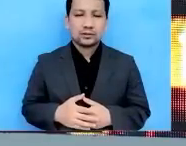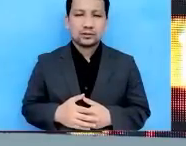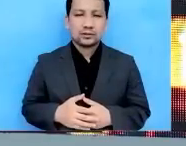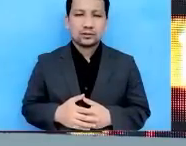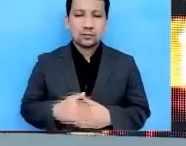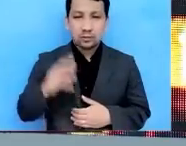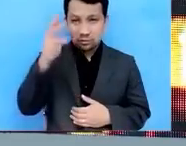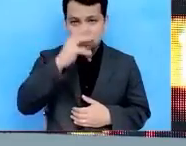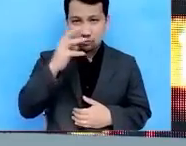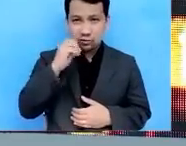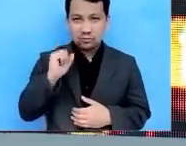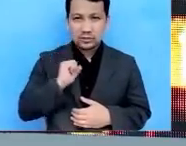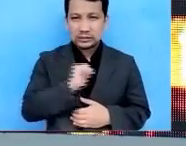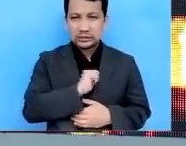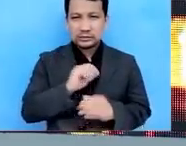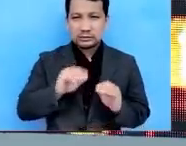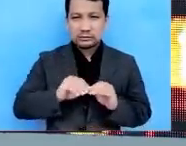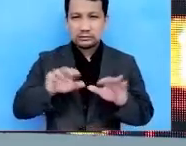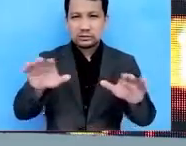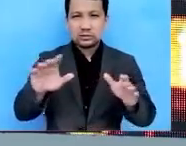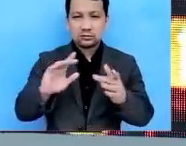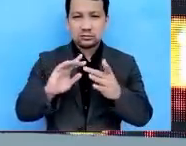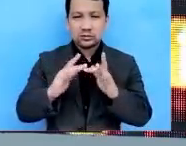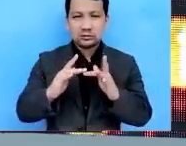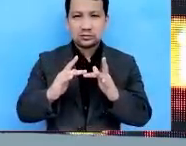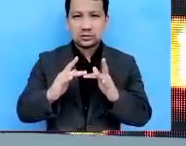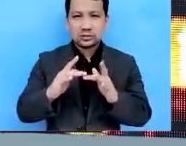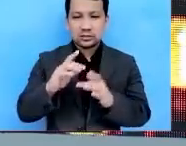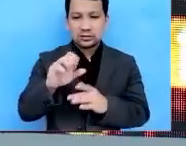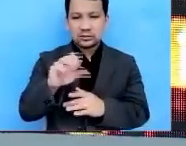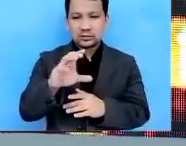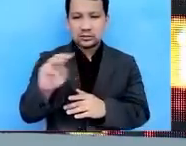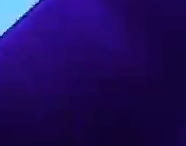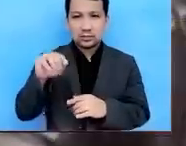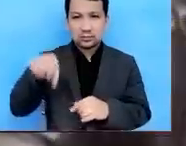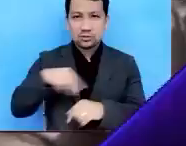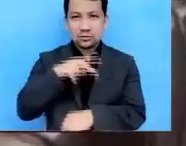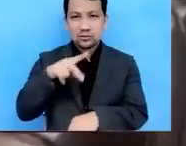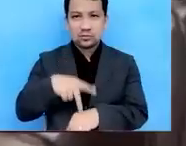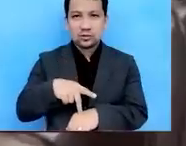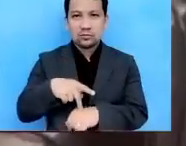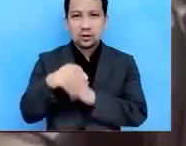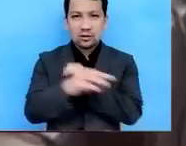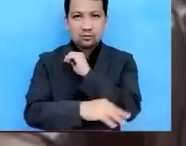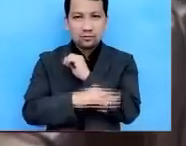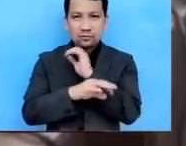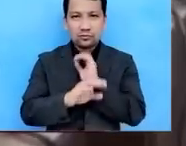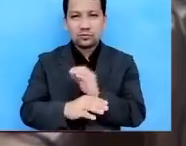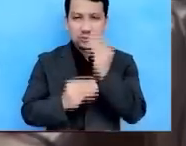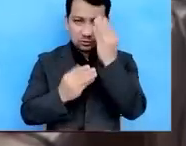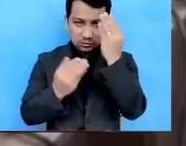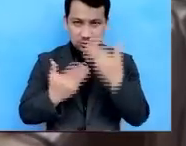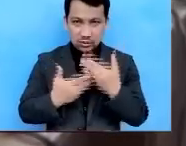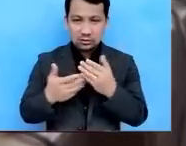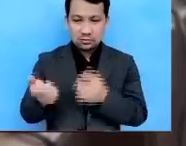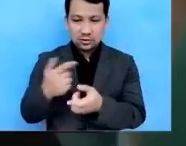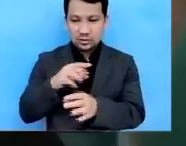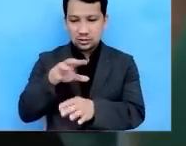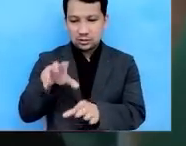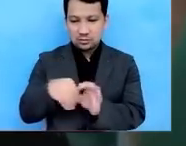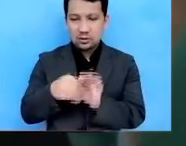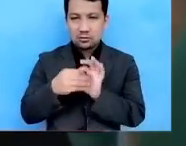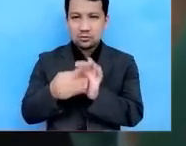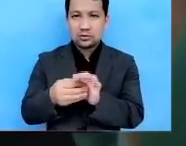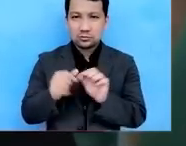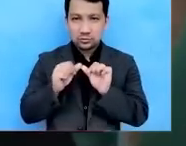Nababala ang Senado sa paglaganap ng online scam hub sa Pilipinas. Mga banyaga umuno ang nire-recruit dito. Sa pagpapatuloy